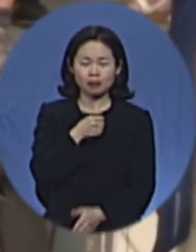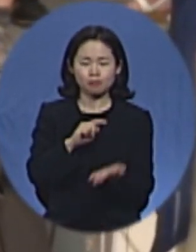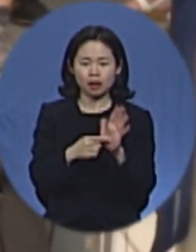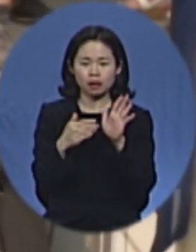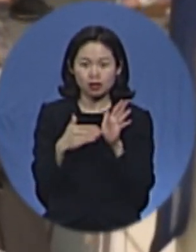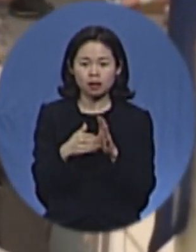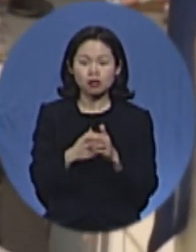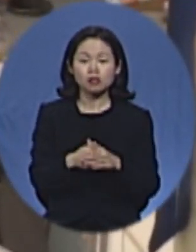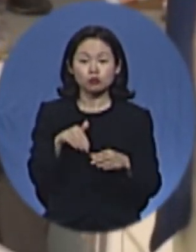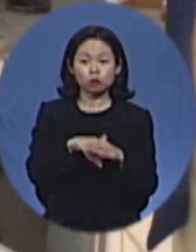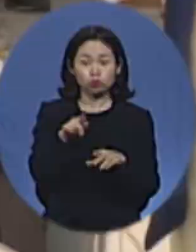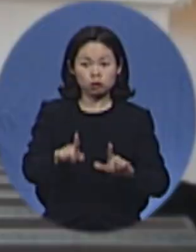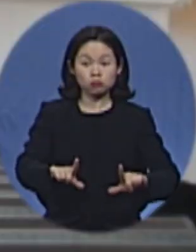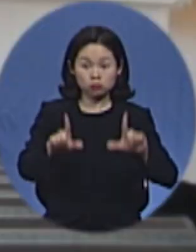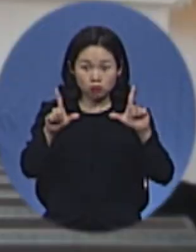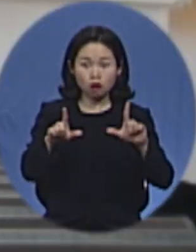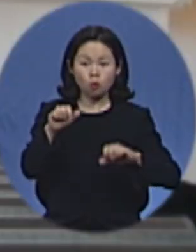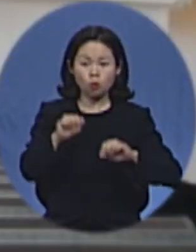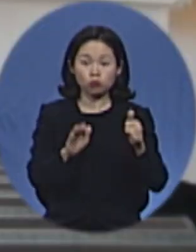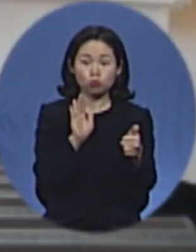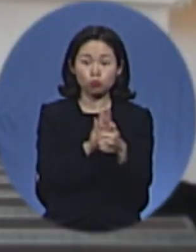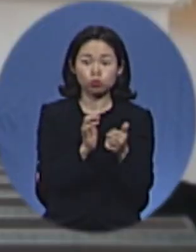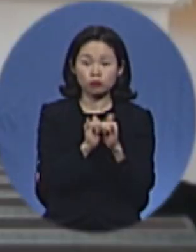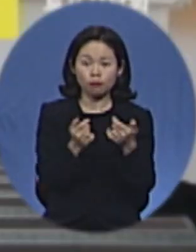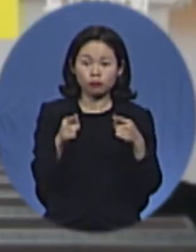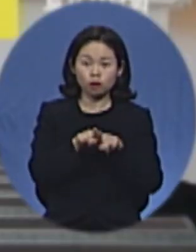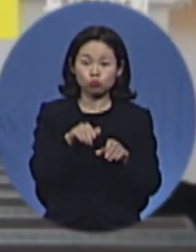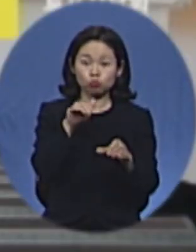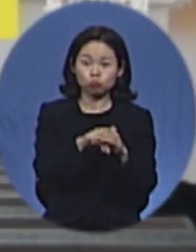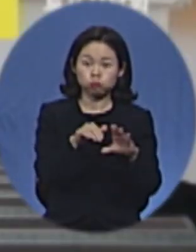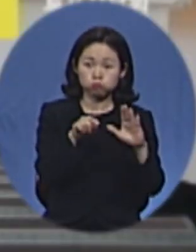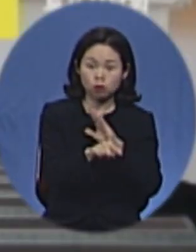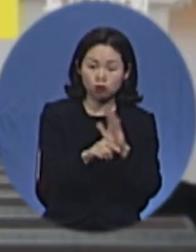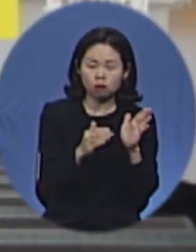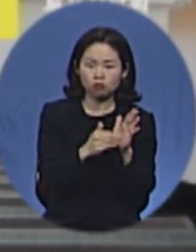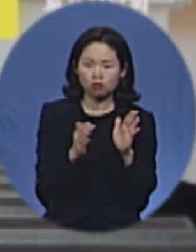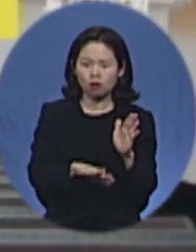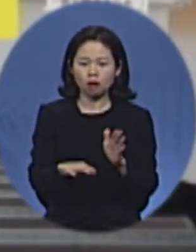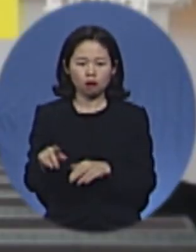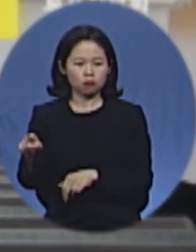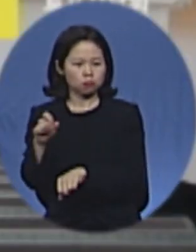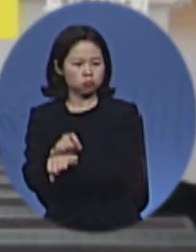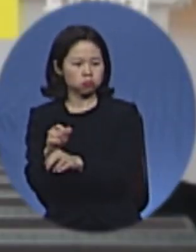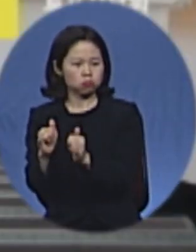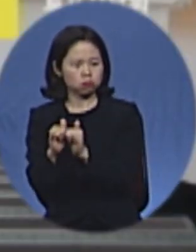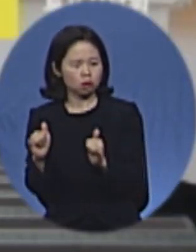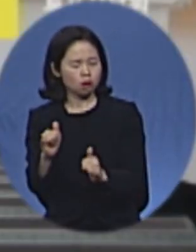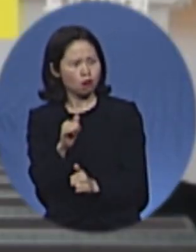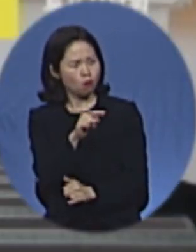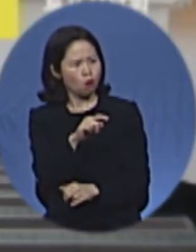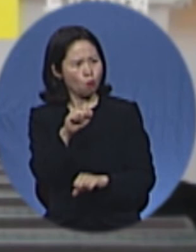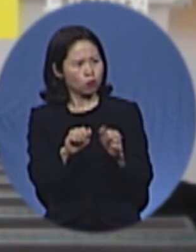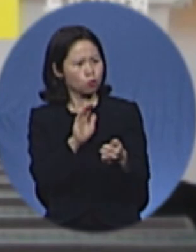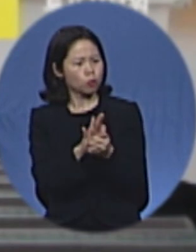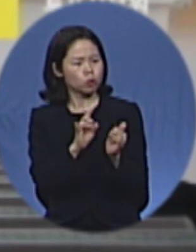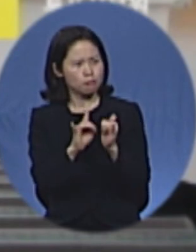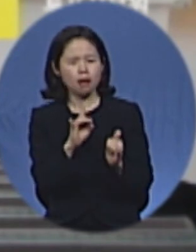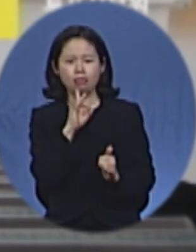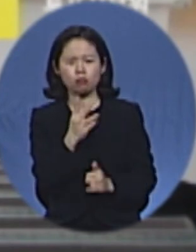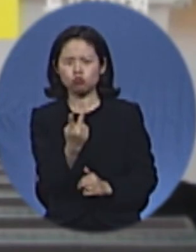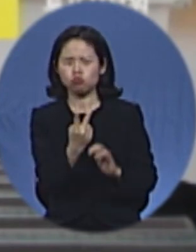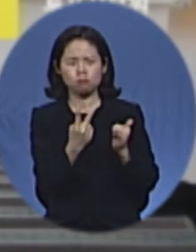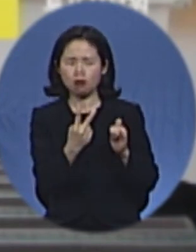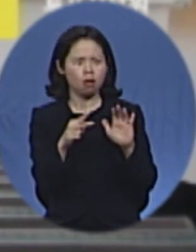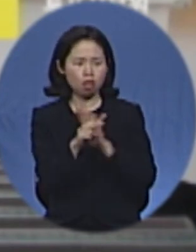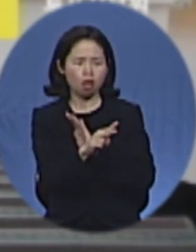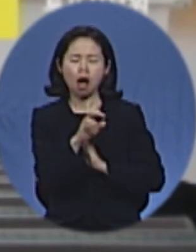선거 당일 활동보조인과 함께 투표하러 갔는데 투표사무원들이 활동보조인만 동반해서는 투표를 할 수